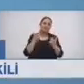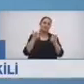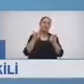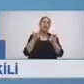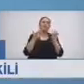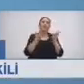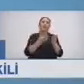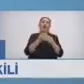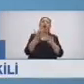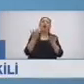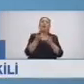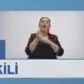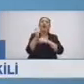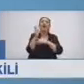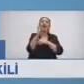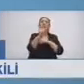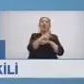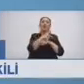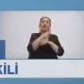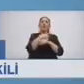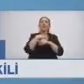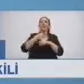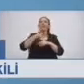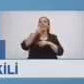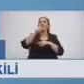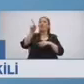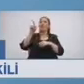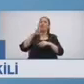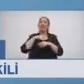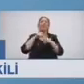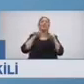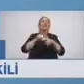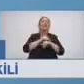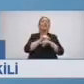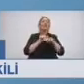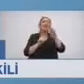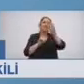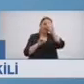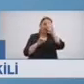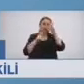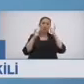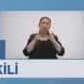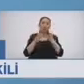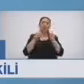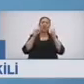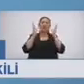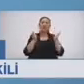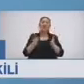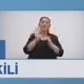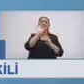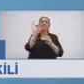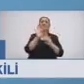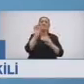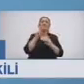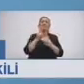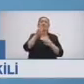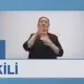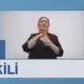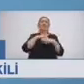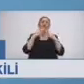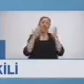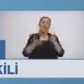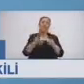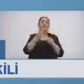ilçe belediye başkanlarımız var. Bu dönem İstanbul'da hiç olmadığı kadar sinek ve uçkun vardır.